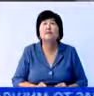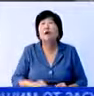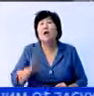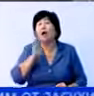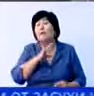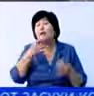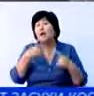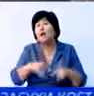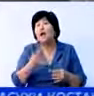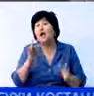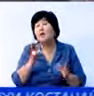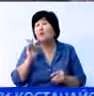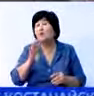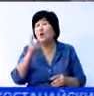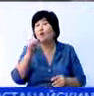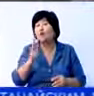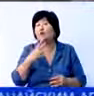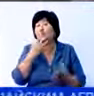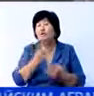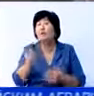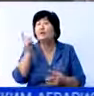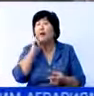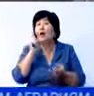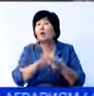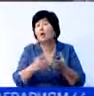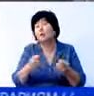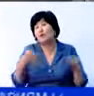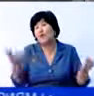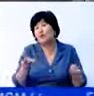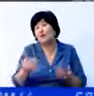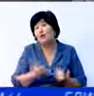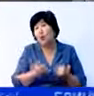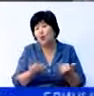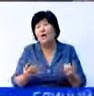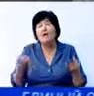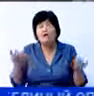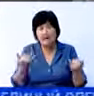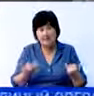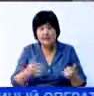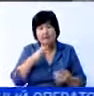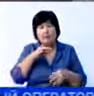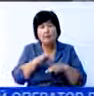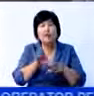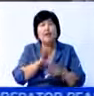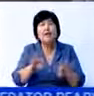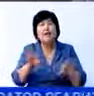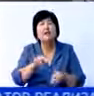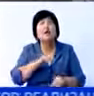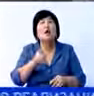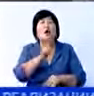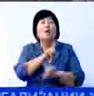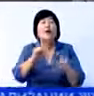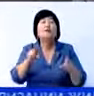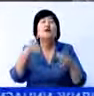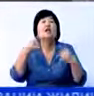Матери новорожденных могут не приходить в ЦОН и через свой мобильный телефон получить необходимые услуги. В настоящее время мы проводим разъяснительные работы в больницах